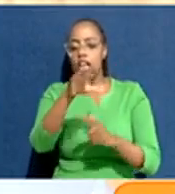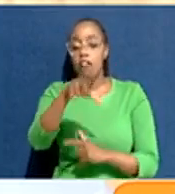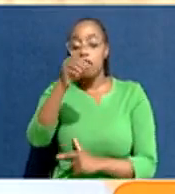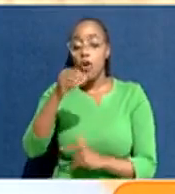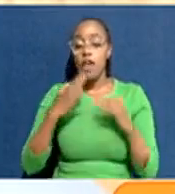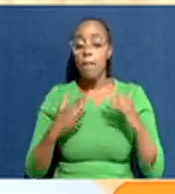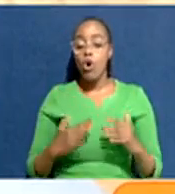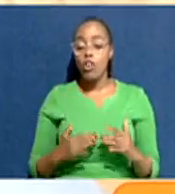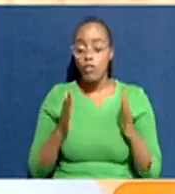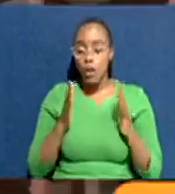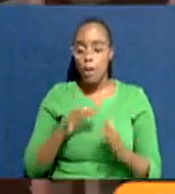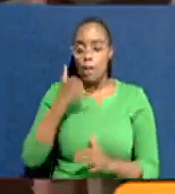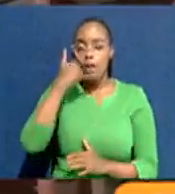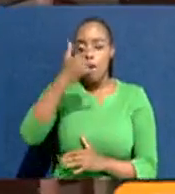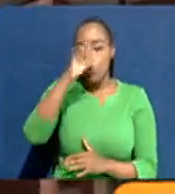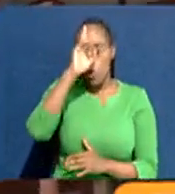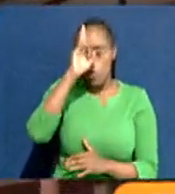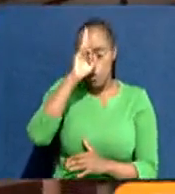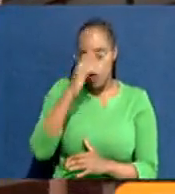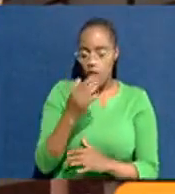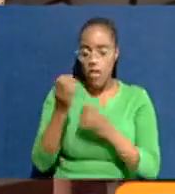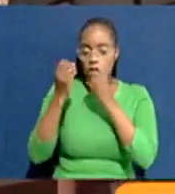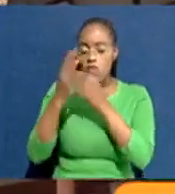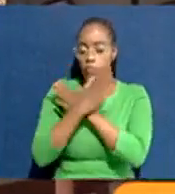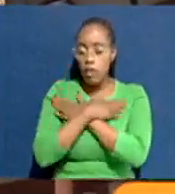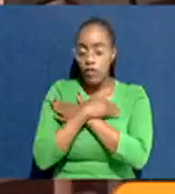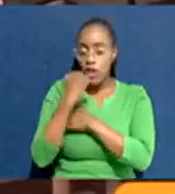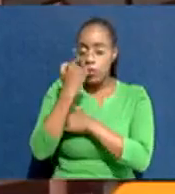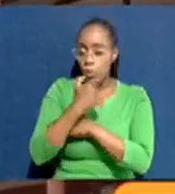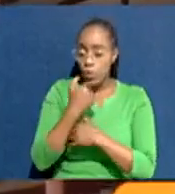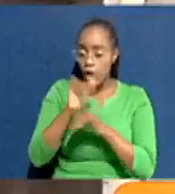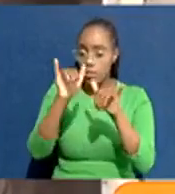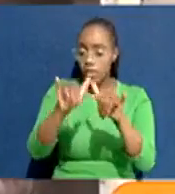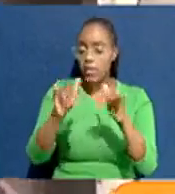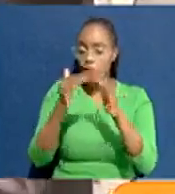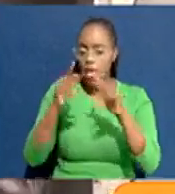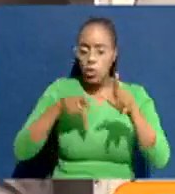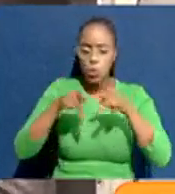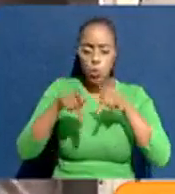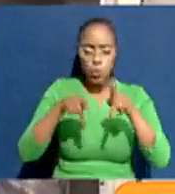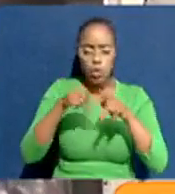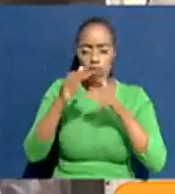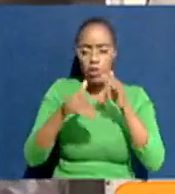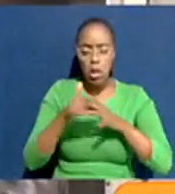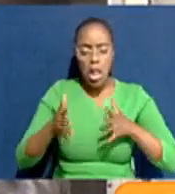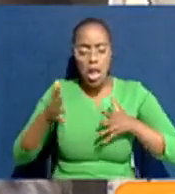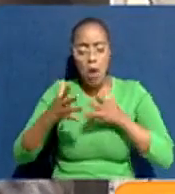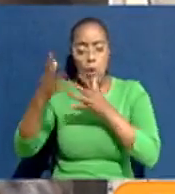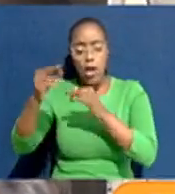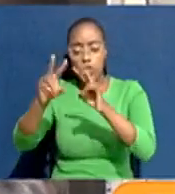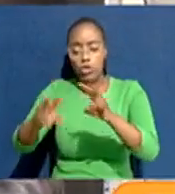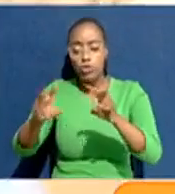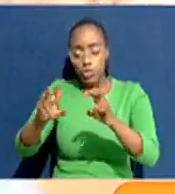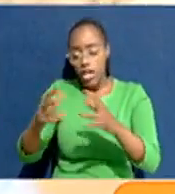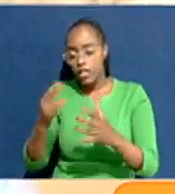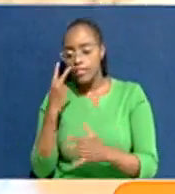mtu. Hapo ndo nilipigia serikali. Mboy informed her friends who are still in the house partying and they all rushed outside to check on